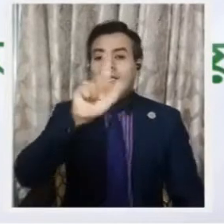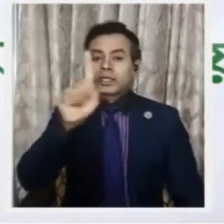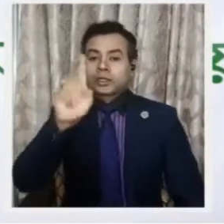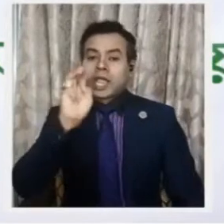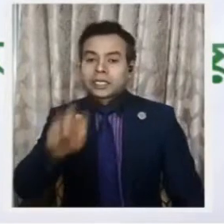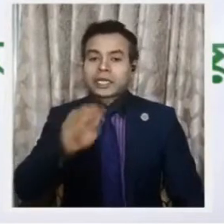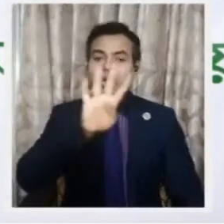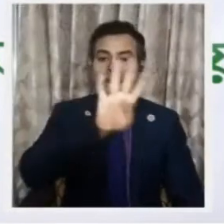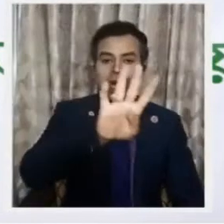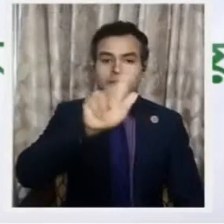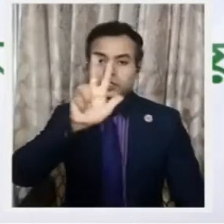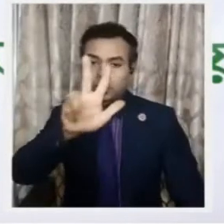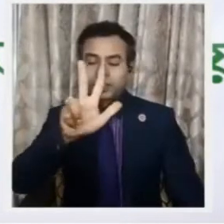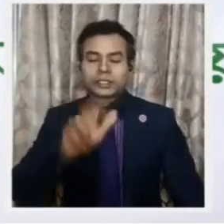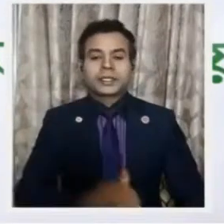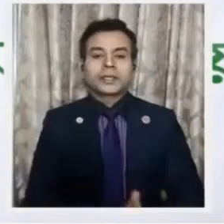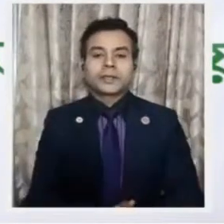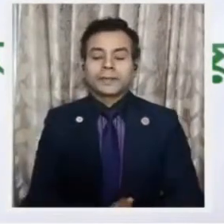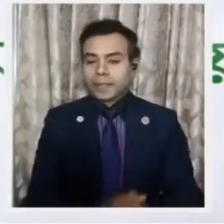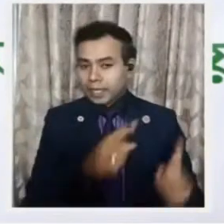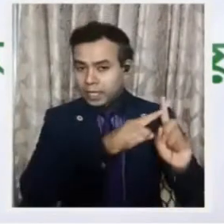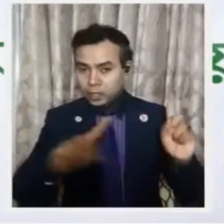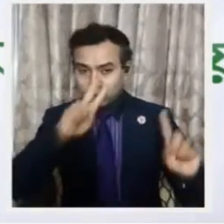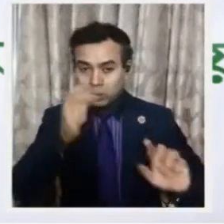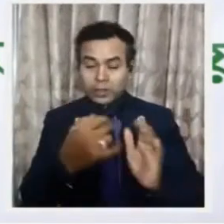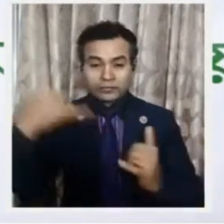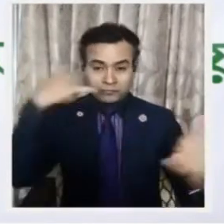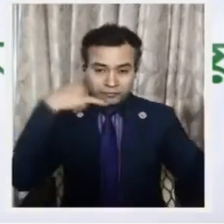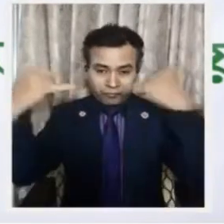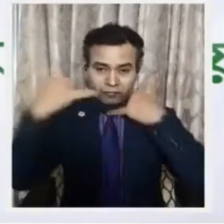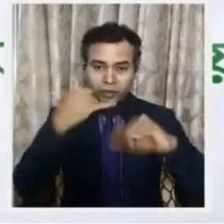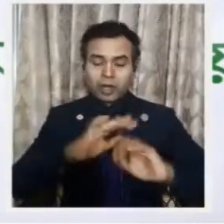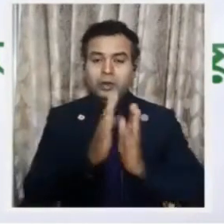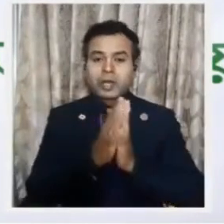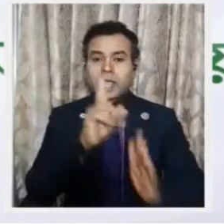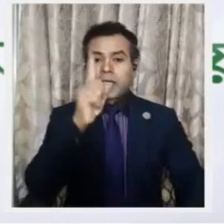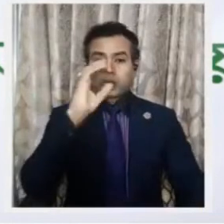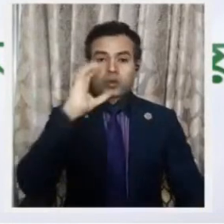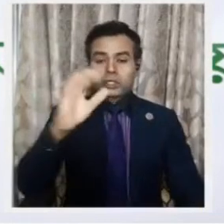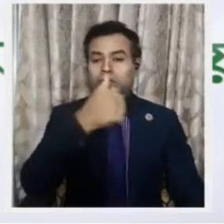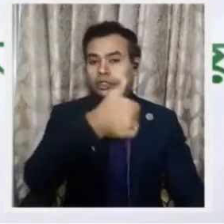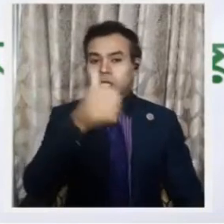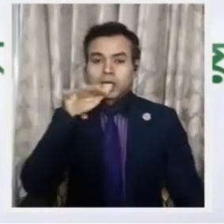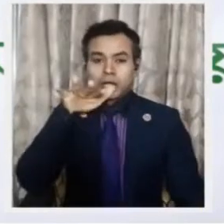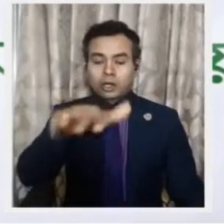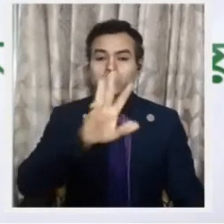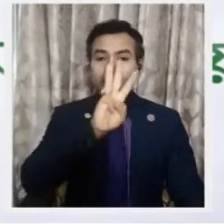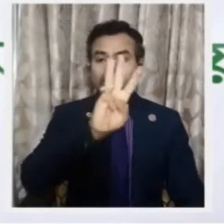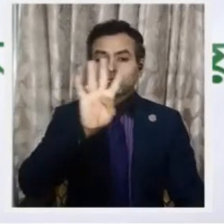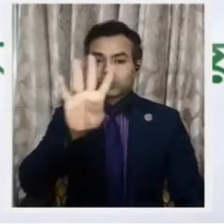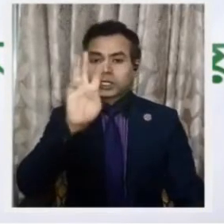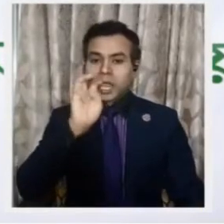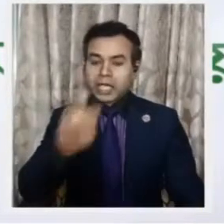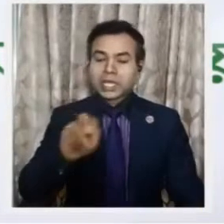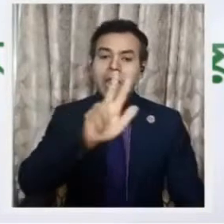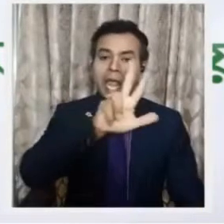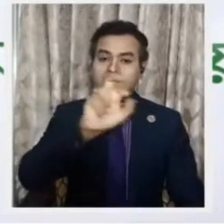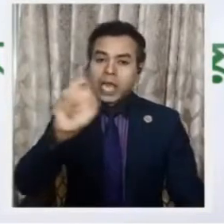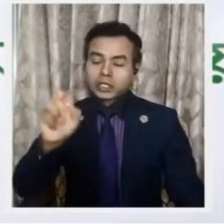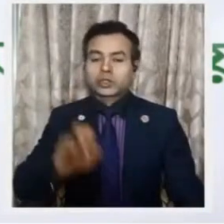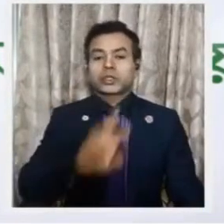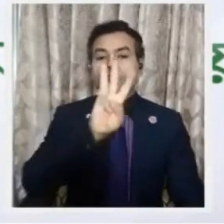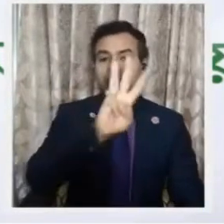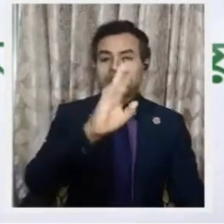ফোনের মাধ্যমে স্বাস্থ্য পরামর্শের জন্য ফোন কল গ্রহণ করা হয়েছে 24 ঘন্টায় 1,71,048টি।